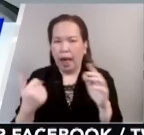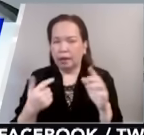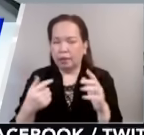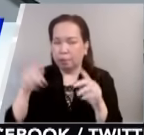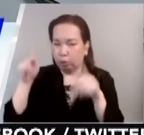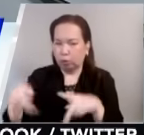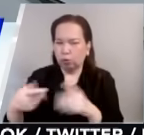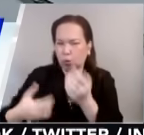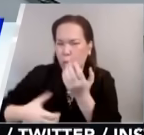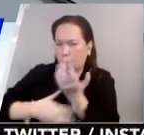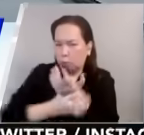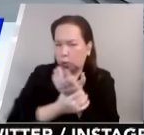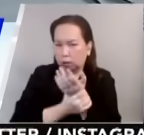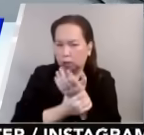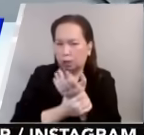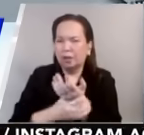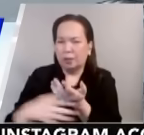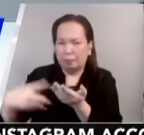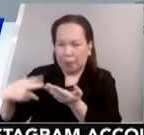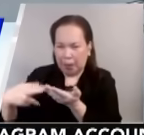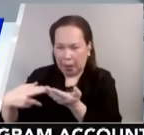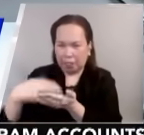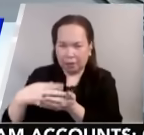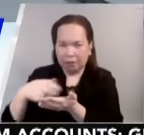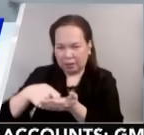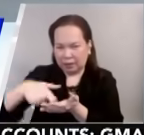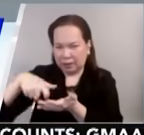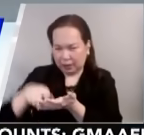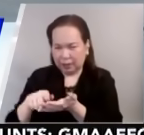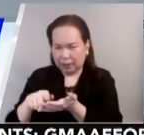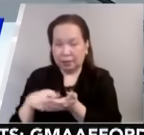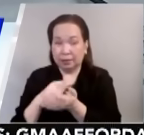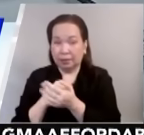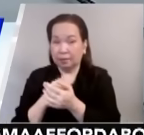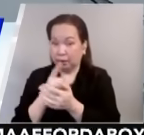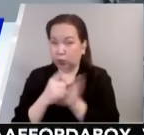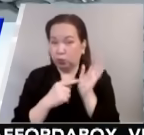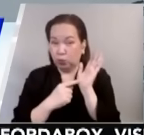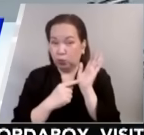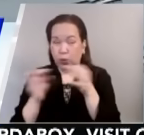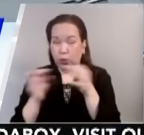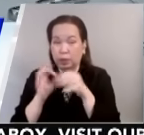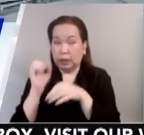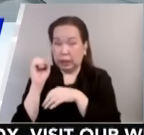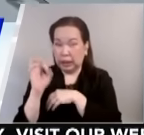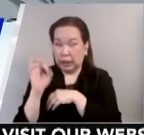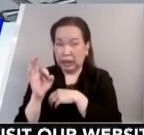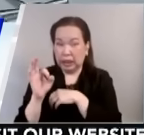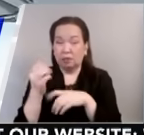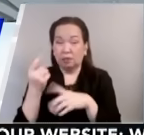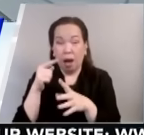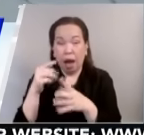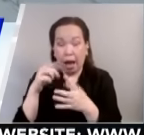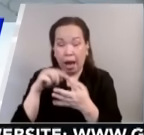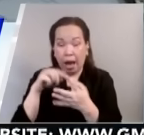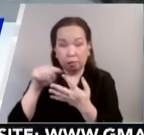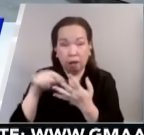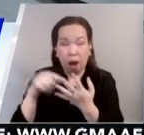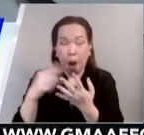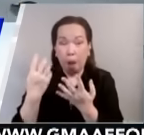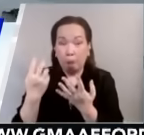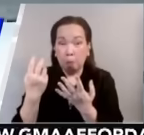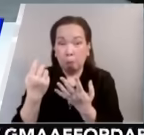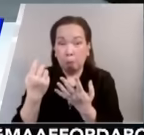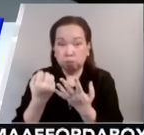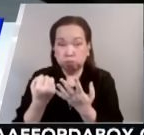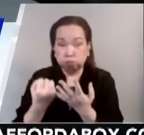end O OP so Ito po Um if ever po na naputukan yung kamay at kailangan po nating putulin yung part